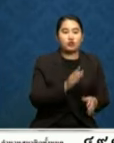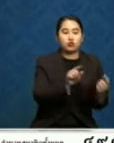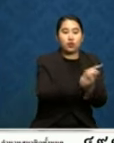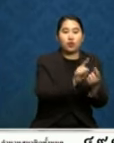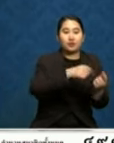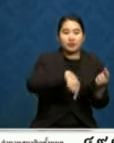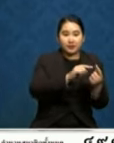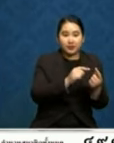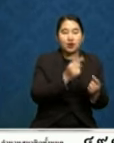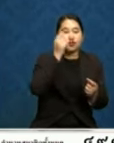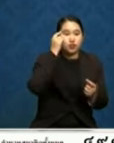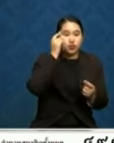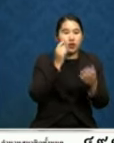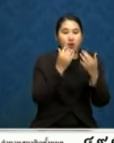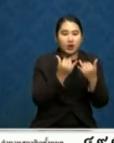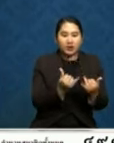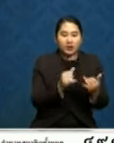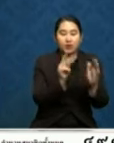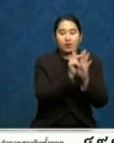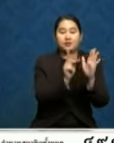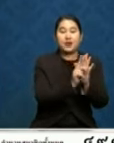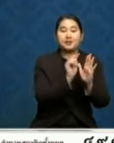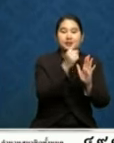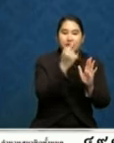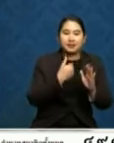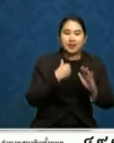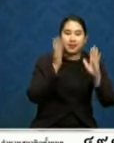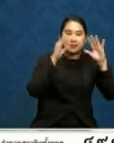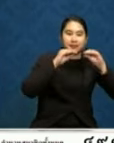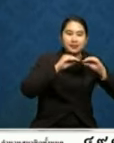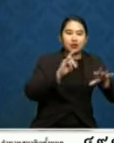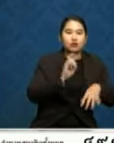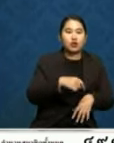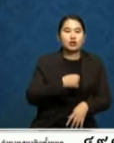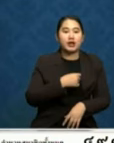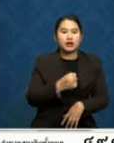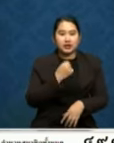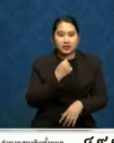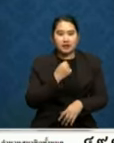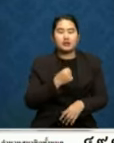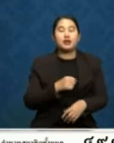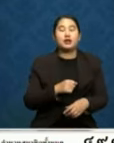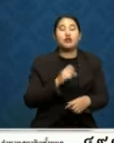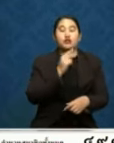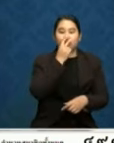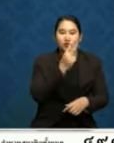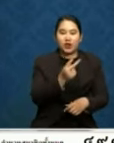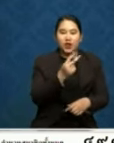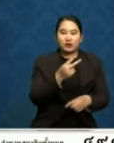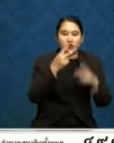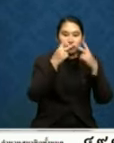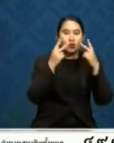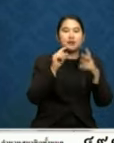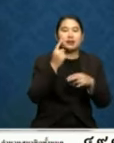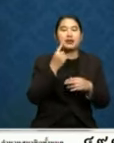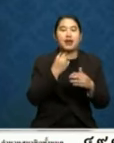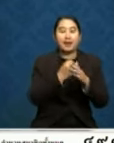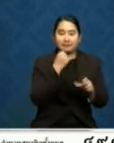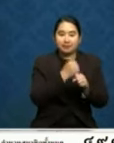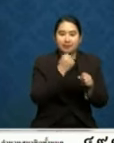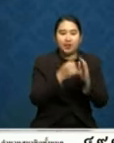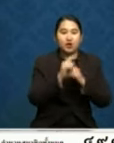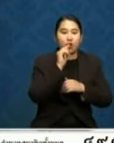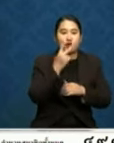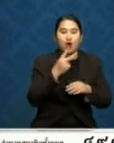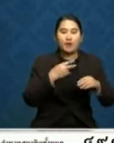ชนเพื่อให้รู้ว่าวันนี้เรามีการออกกฎหมายแล้วนะชุมชนต้องมั่นใจมากขึ้นว่าจะไม่มีอาชญากรหรือผู้กระทำความผิด